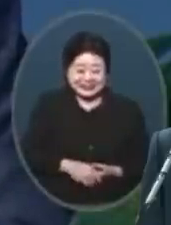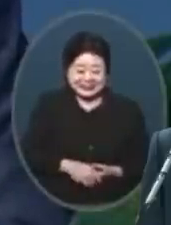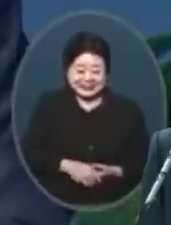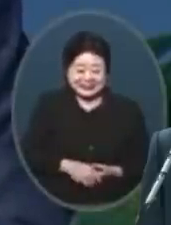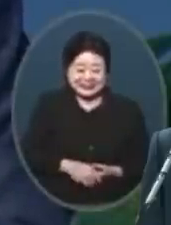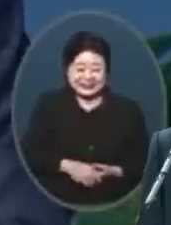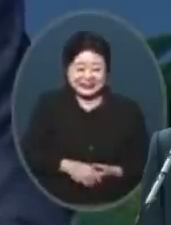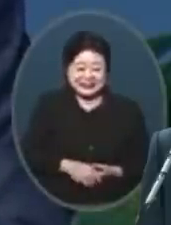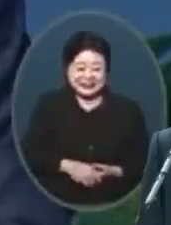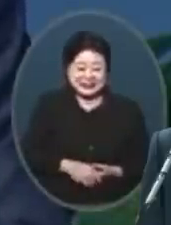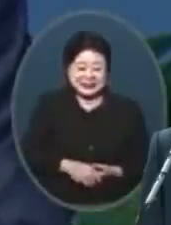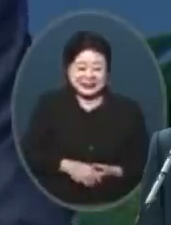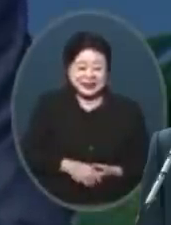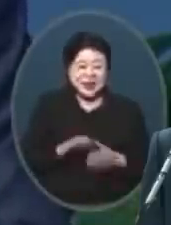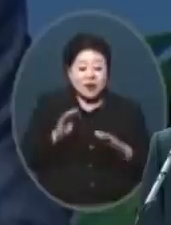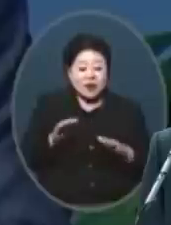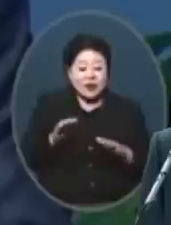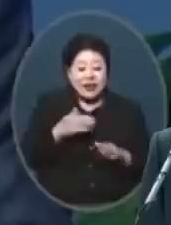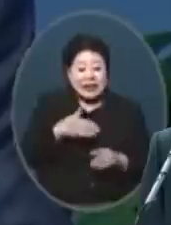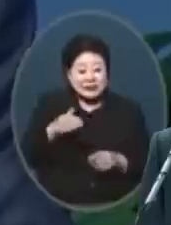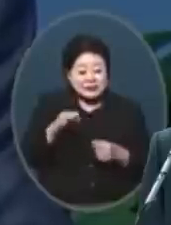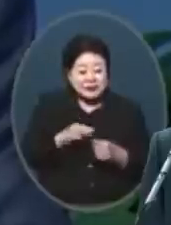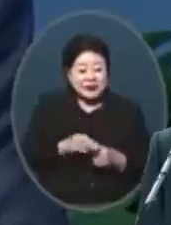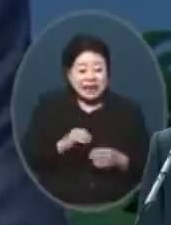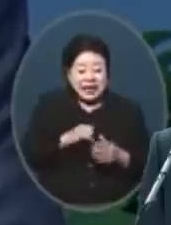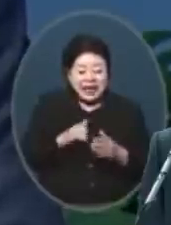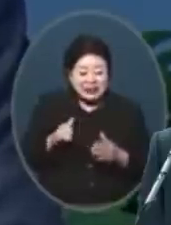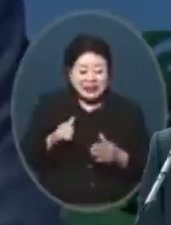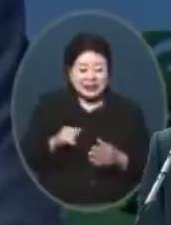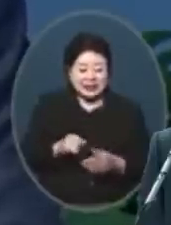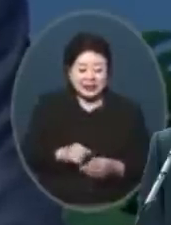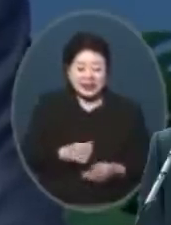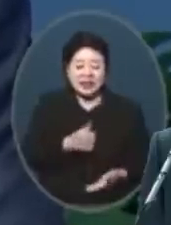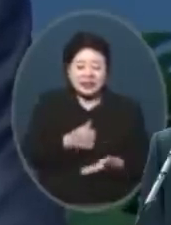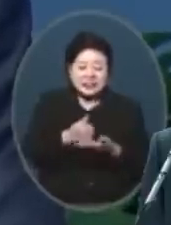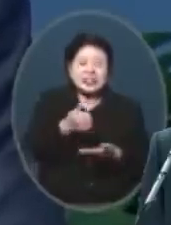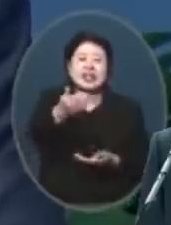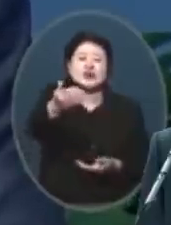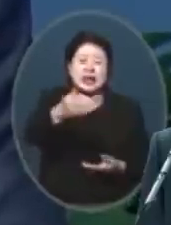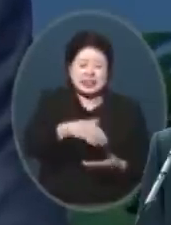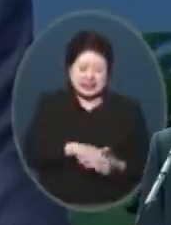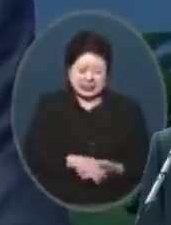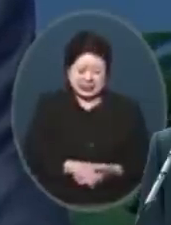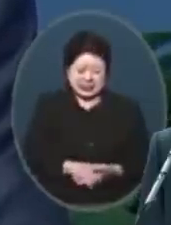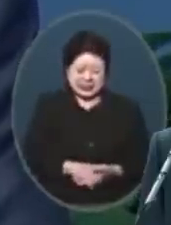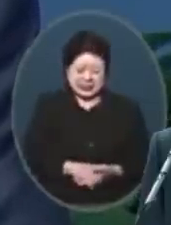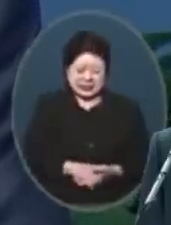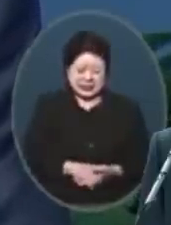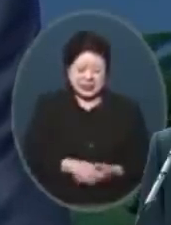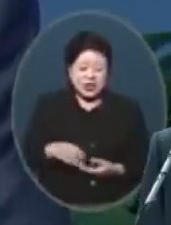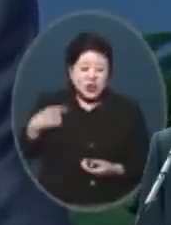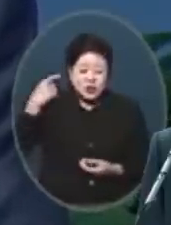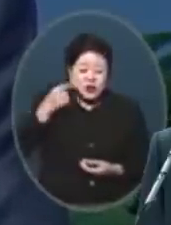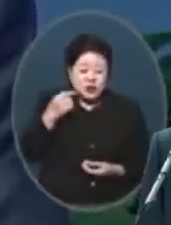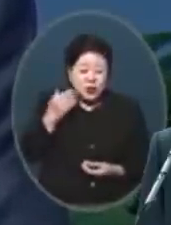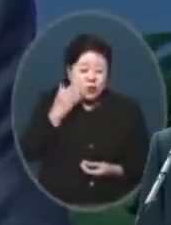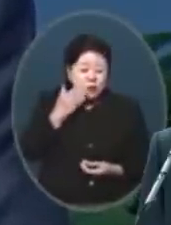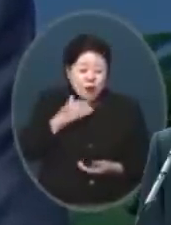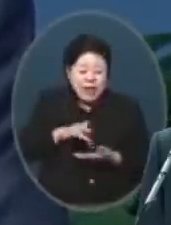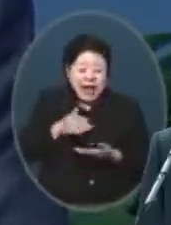많습니다. 오늘 같이 가던 가족들에게도 칭찬을 해 주십시오. 귀로 보약을 주는